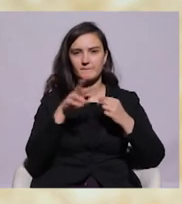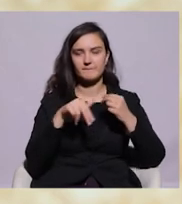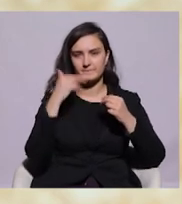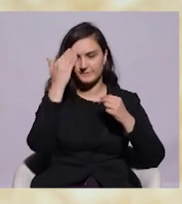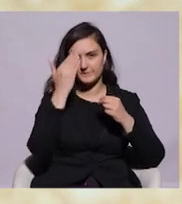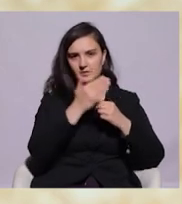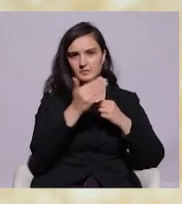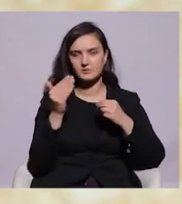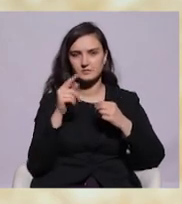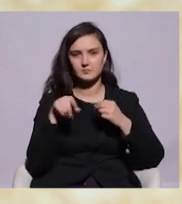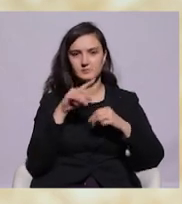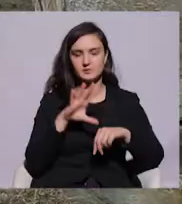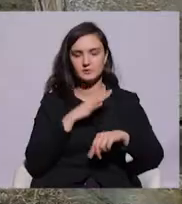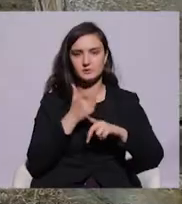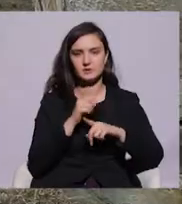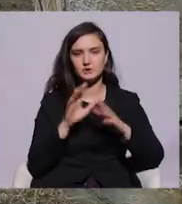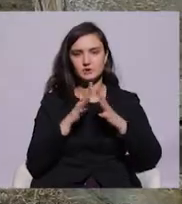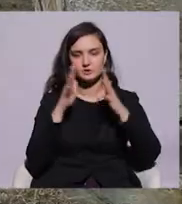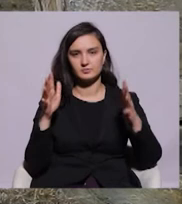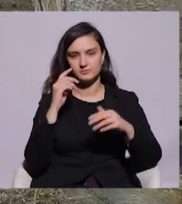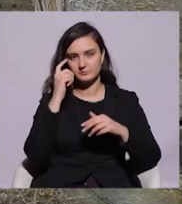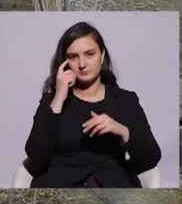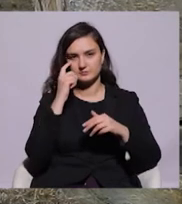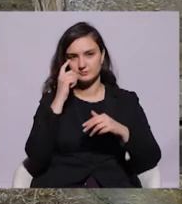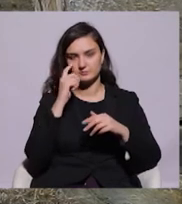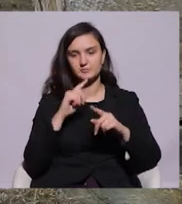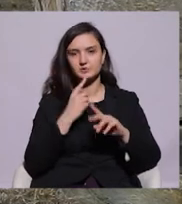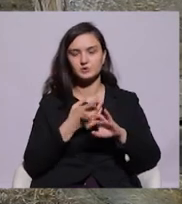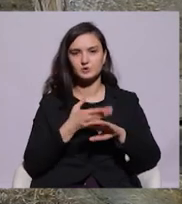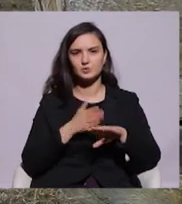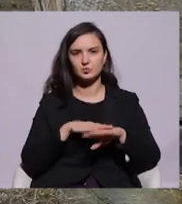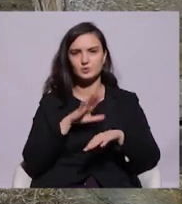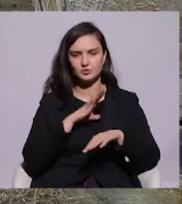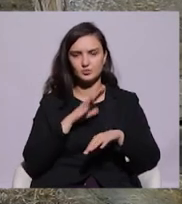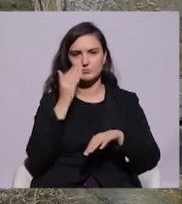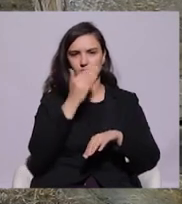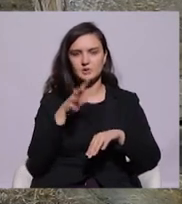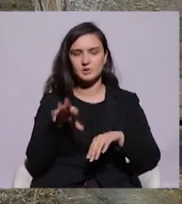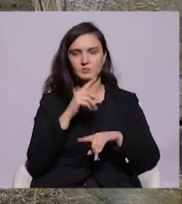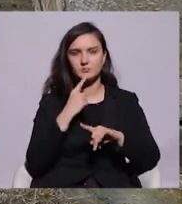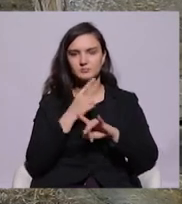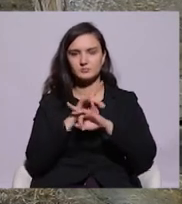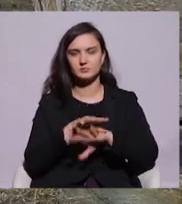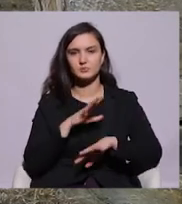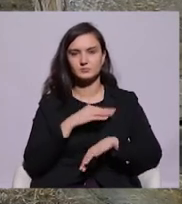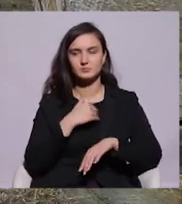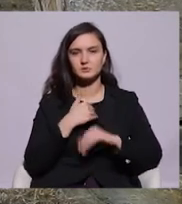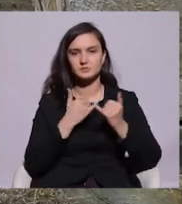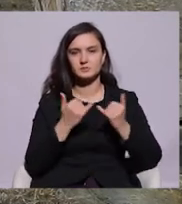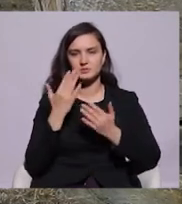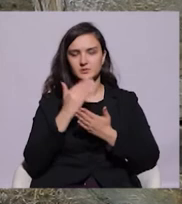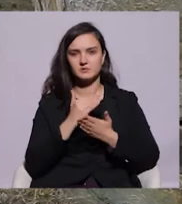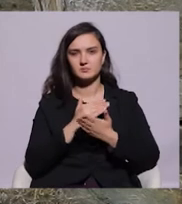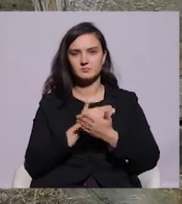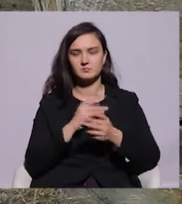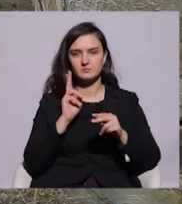და მოსახლეობის ზურგზე გადავიდა და ძალიან დიდი დუხჭირე გამოიარა აქ არსებულმა მოსახლეობამ და მინდა